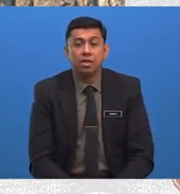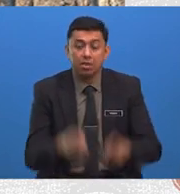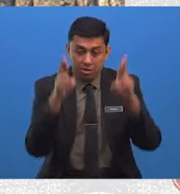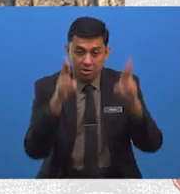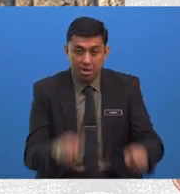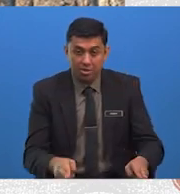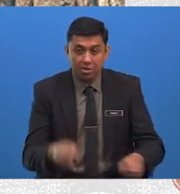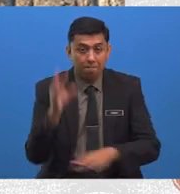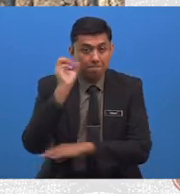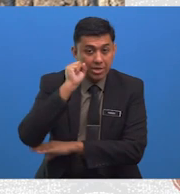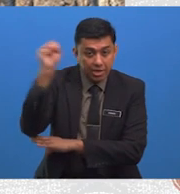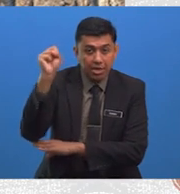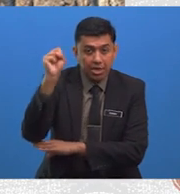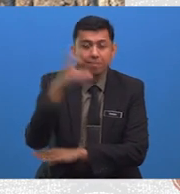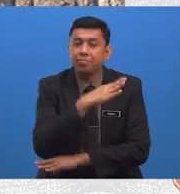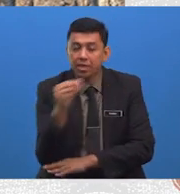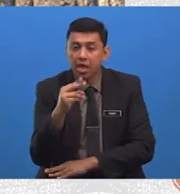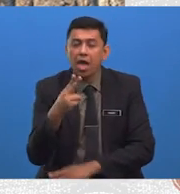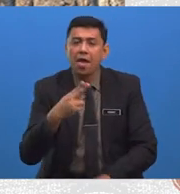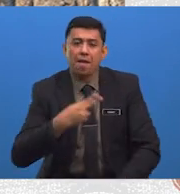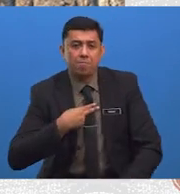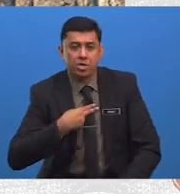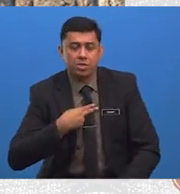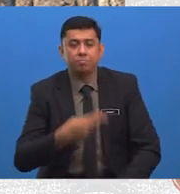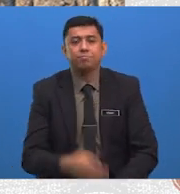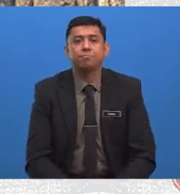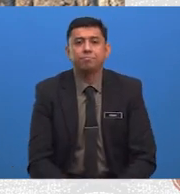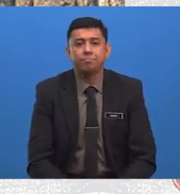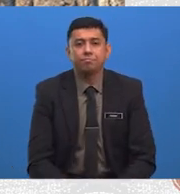rakyat merdeka dan golongan hamba.